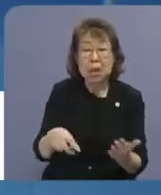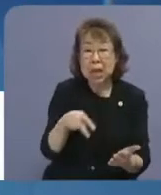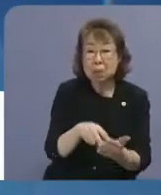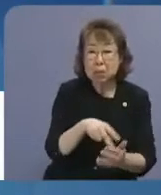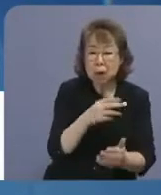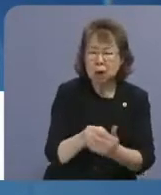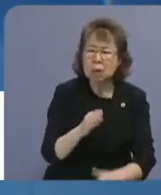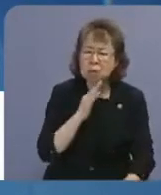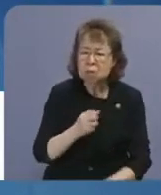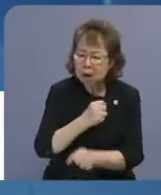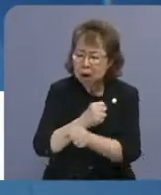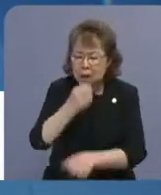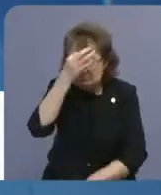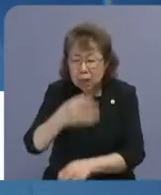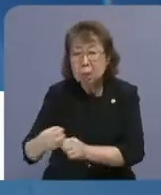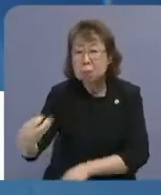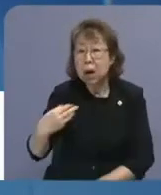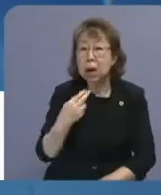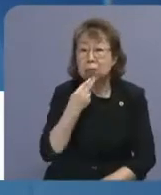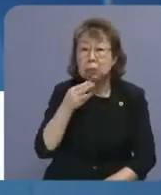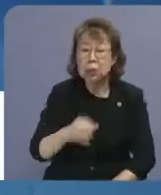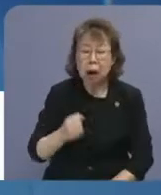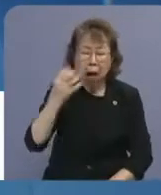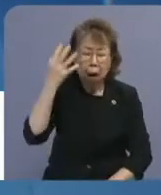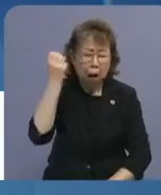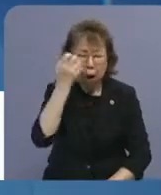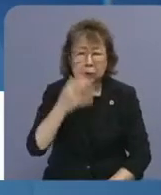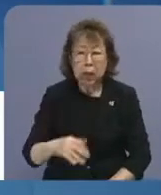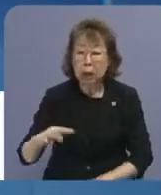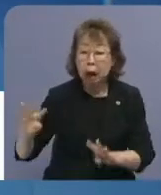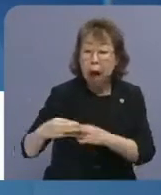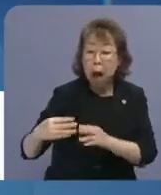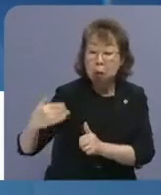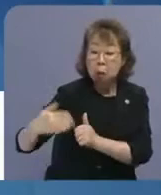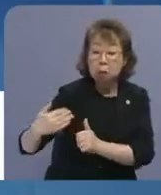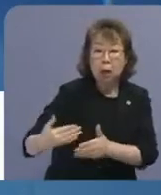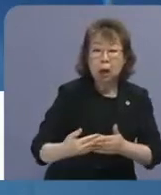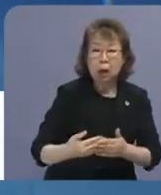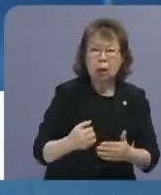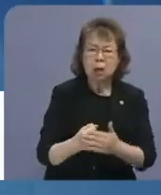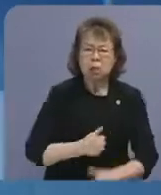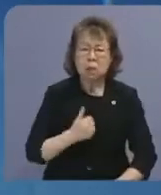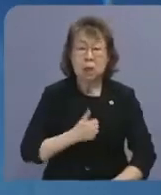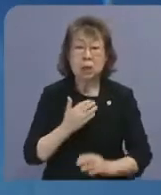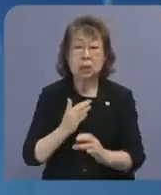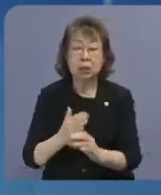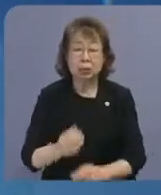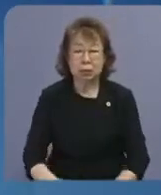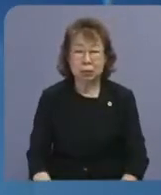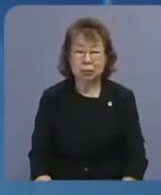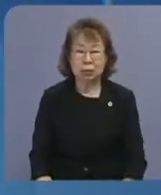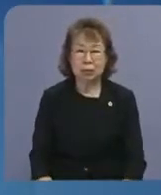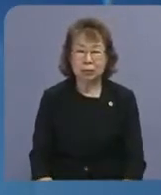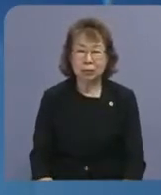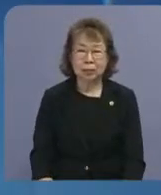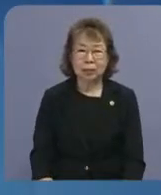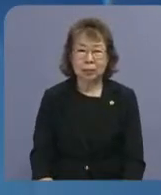그동안 제대로 된 사과 한마디 없던 오 전 시장이 결심 직전 합의를 시도해봤다며 분통을 터뜨렸습니다. 정민규